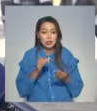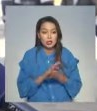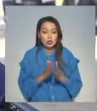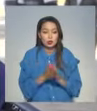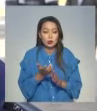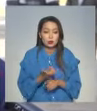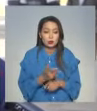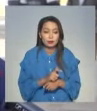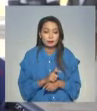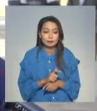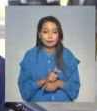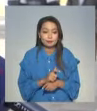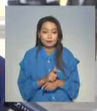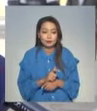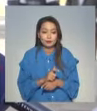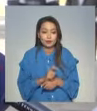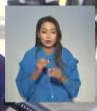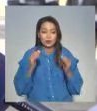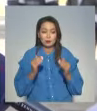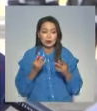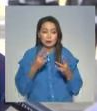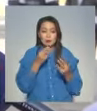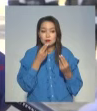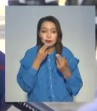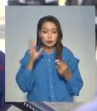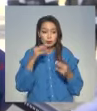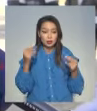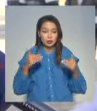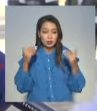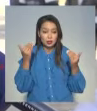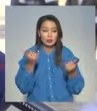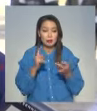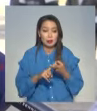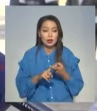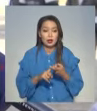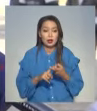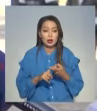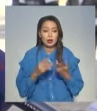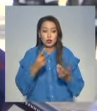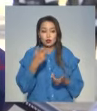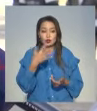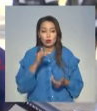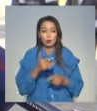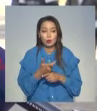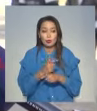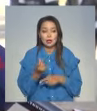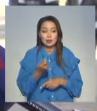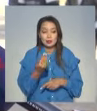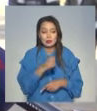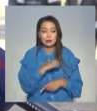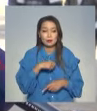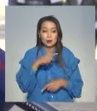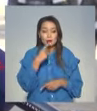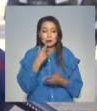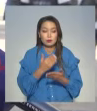өте енді қатты төмен болмаса да азық-түліктің қымбаттауына байланысты 150 мың теңге аз. Енді өздері де айтып отыр,